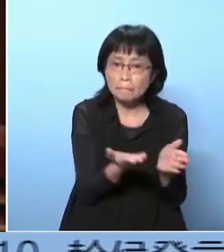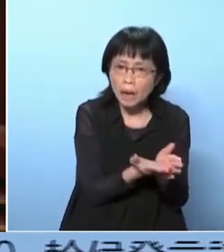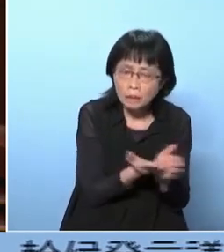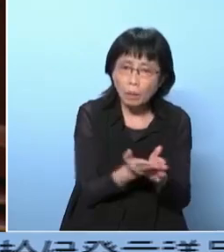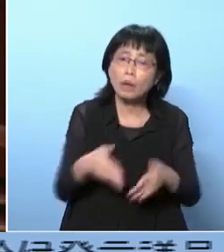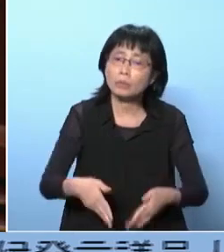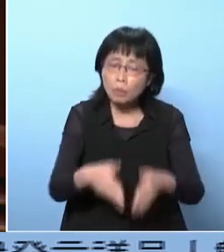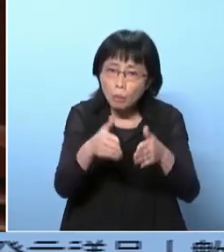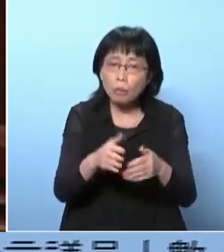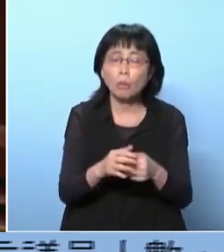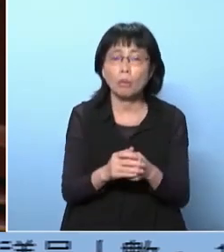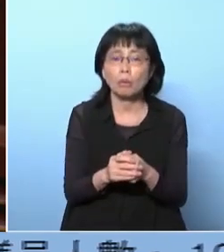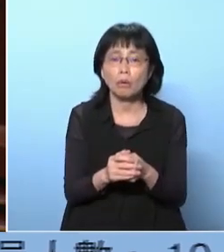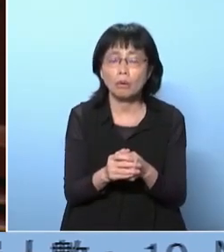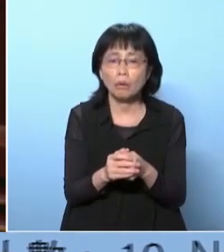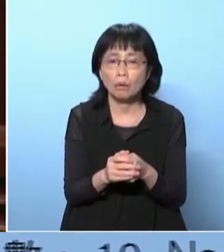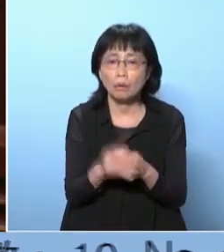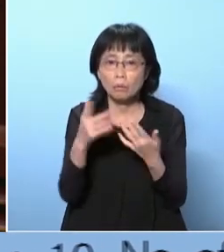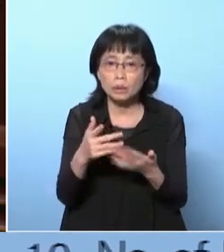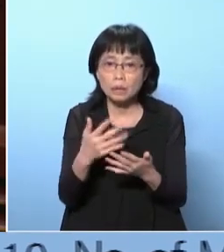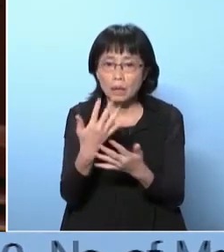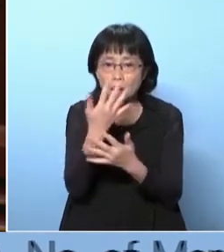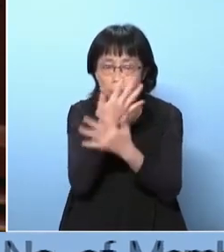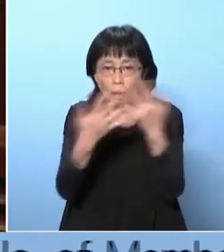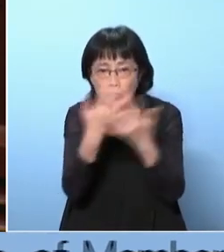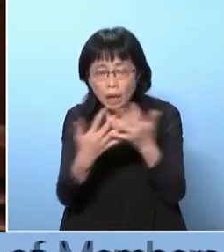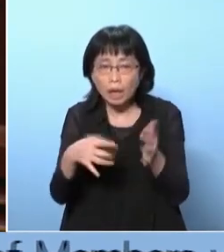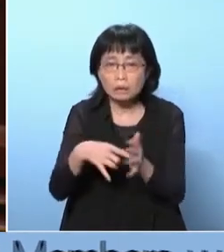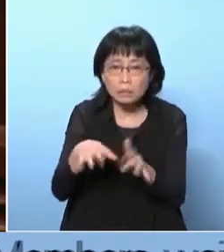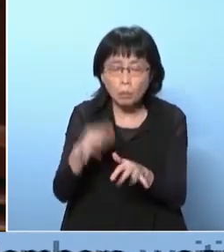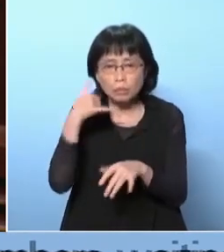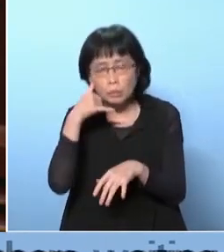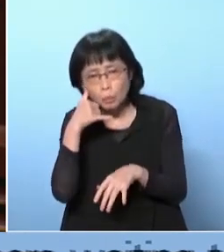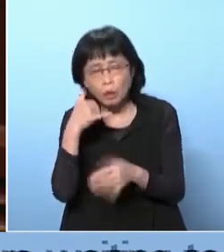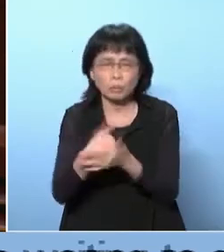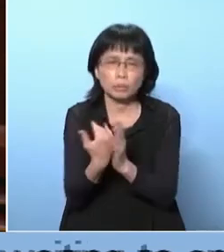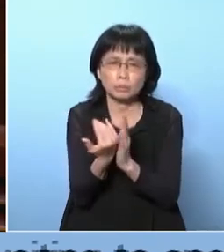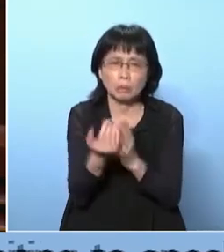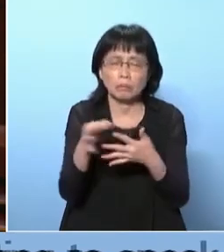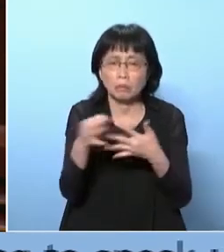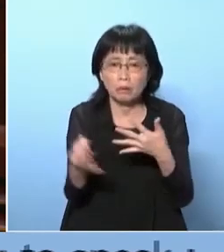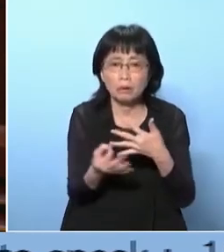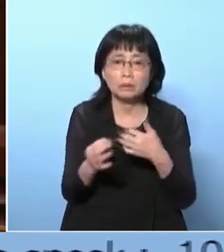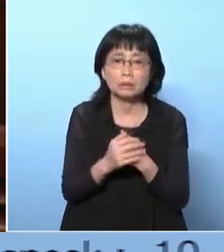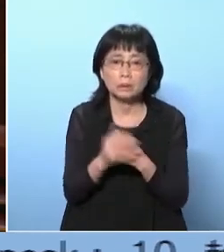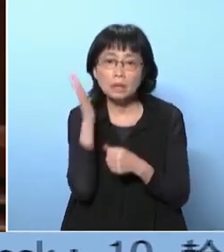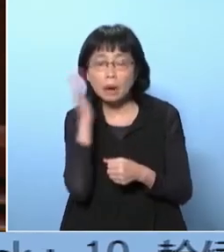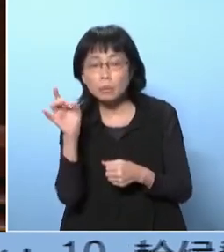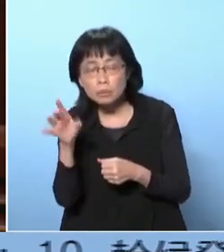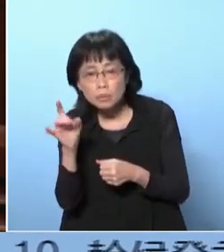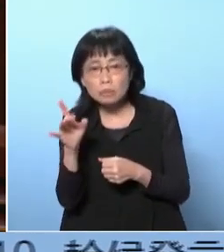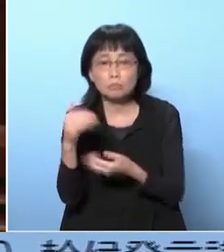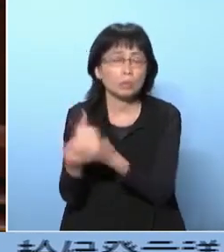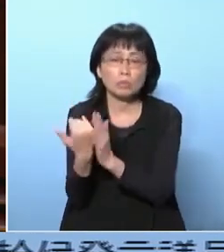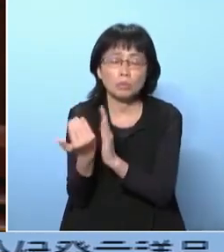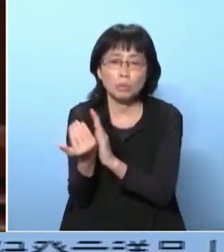道路及流動通訊設施在內的基建設施較為落後，酒店住宿設施